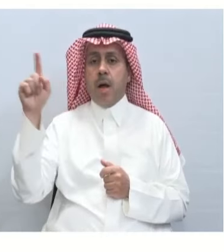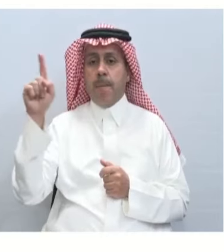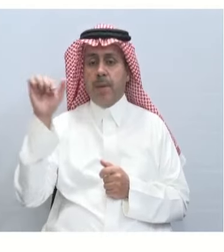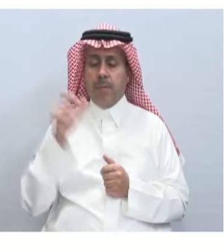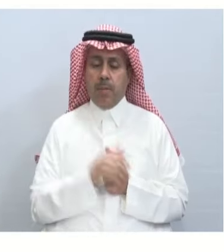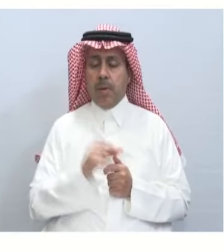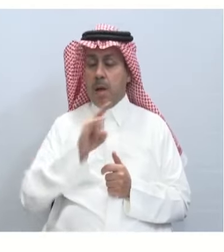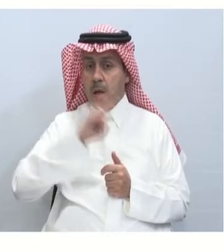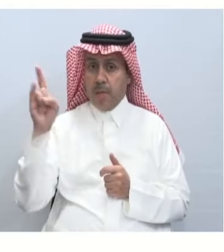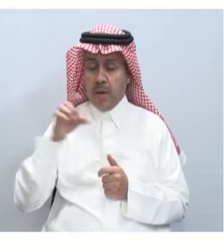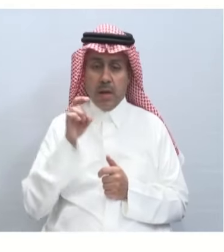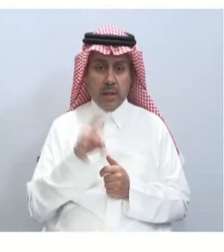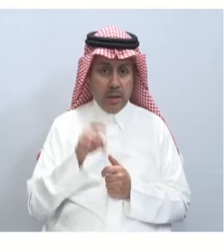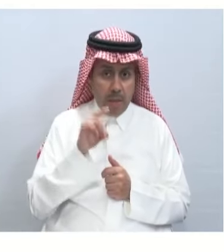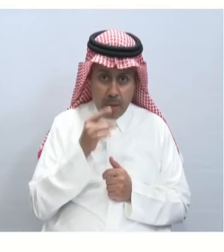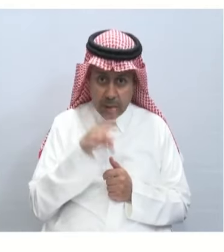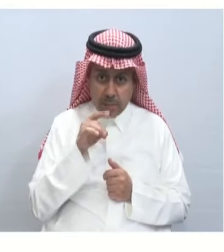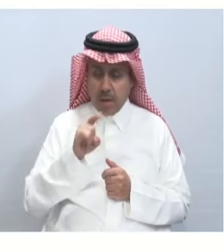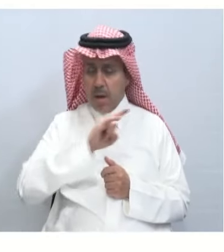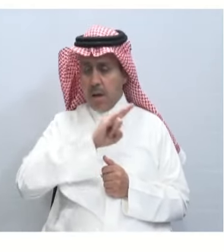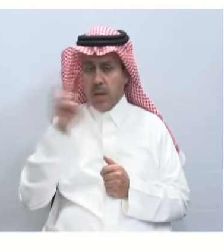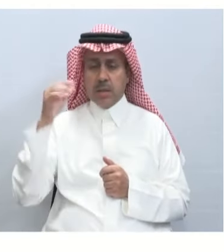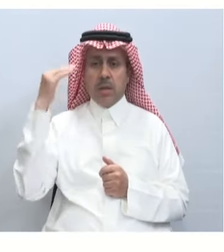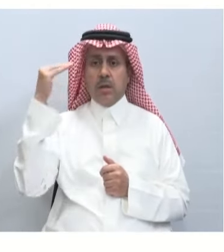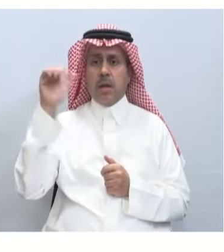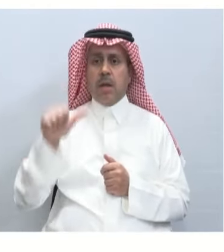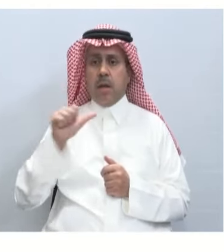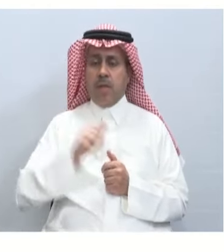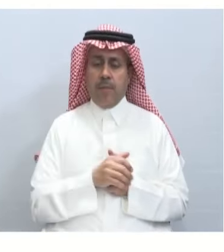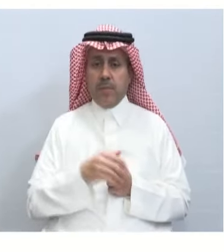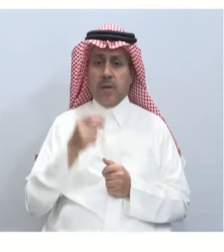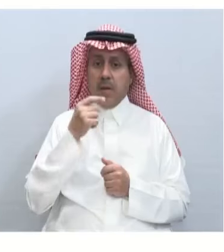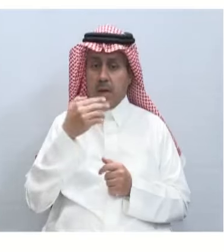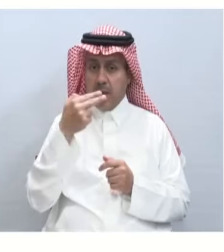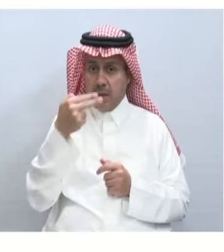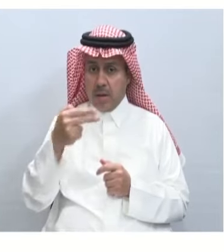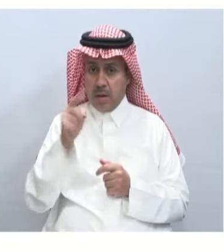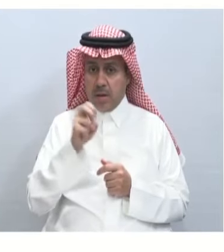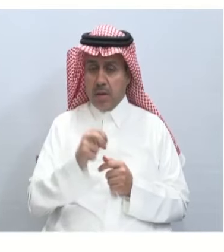هذه ليست بالحيض ولكن هذا عرق فاغتسلي